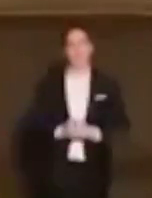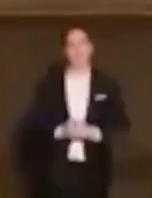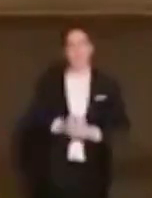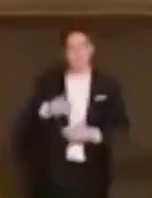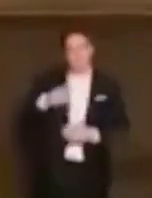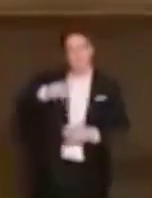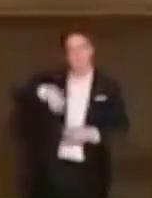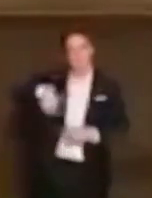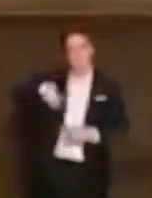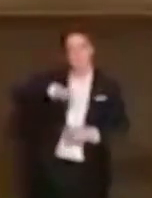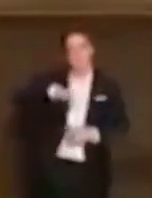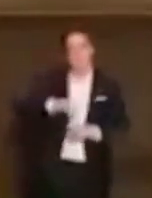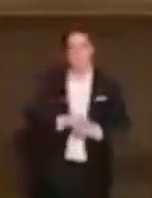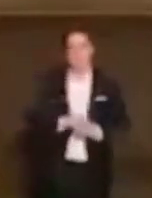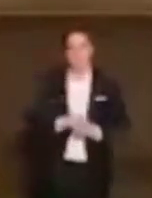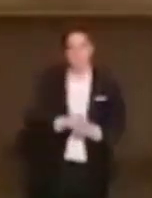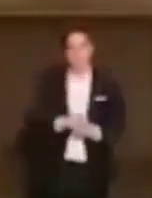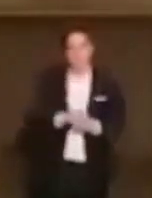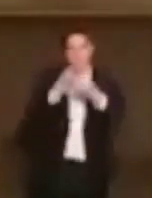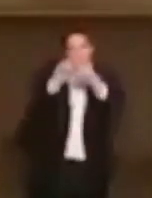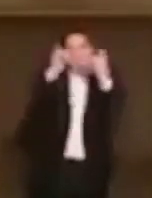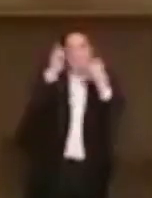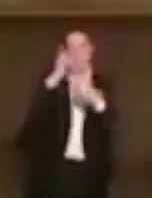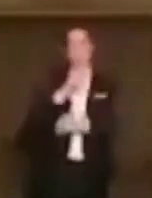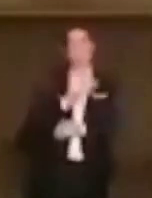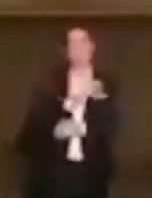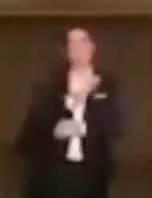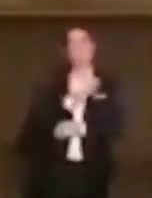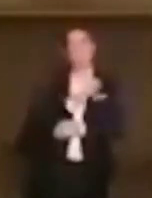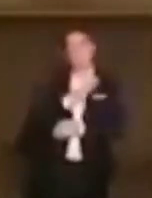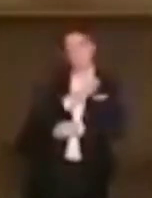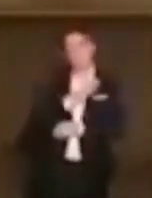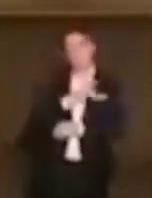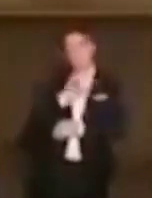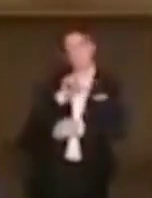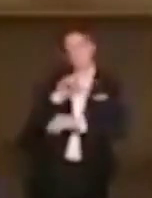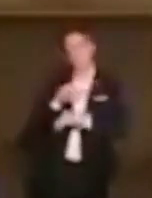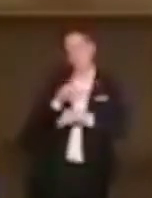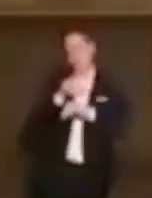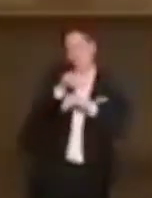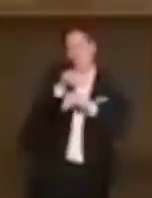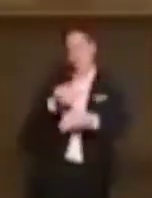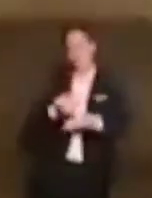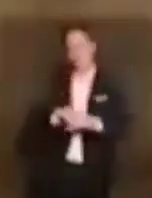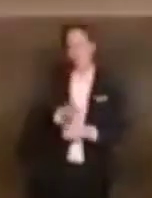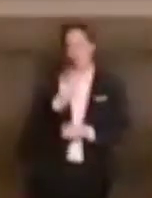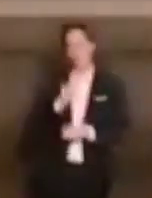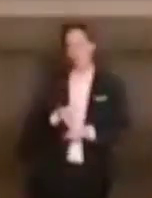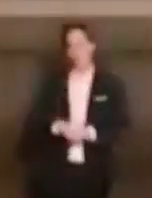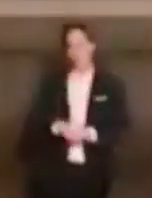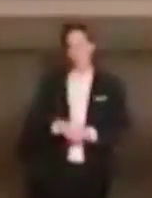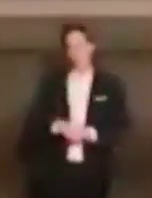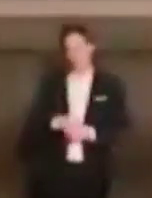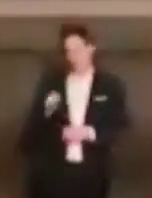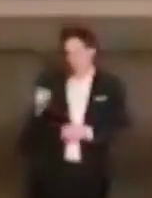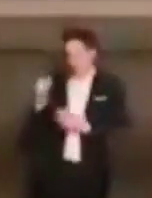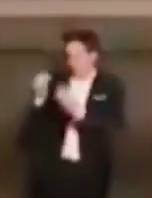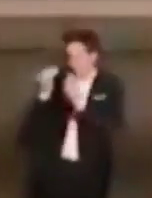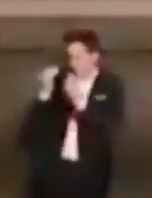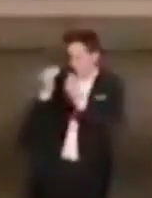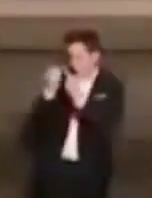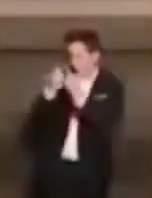آیا شما نگفتید که پیامبرتان میخواست بالای کوه خودکشی کند؟